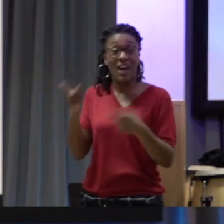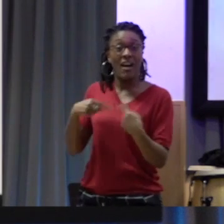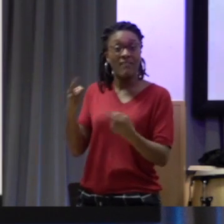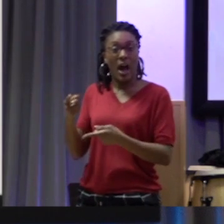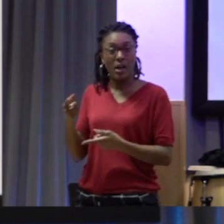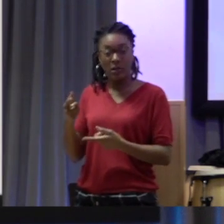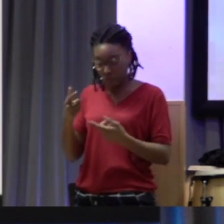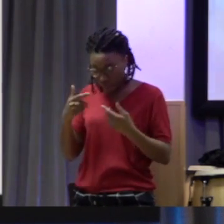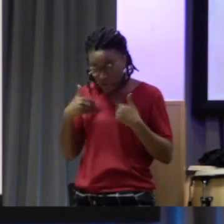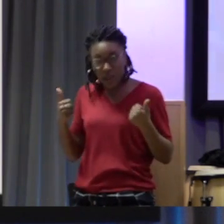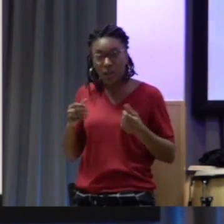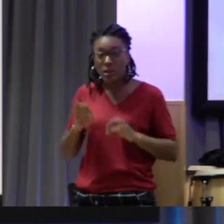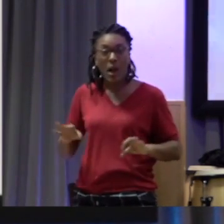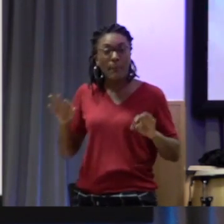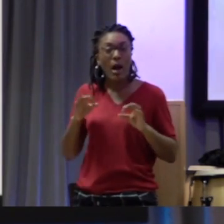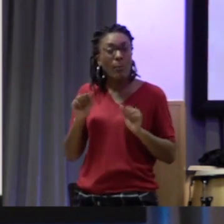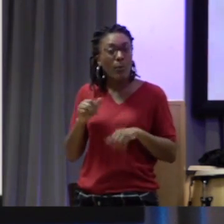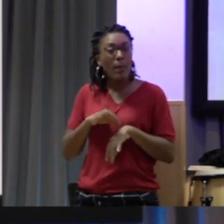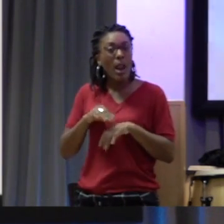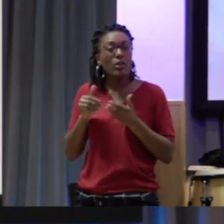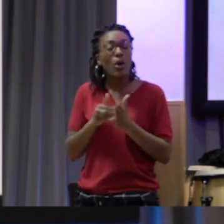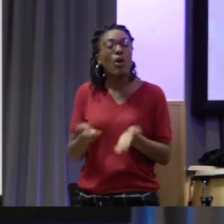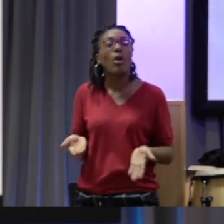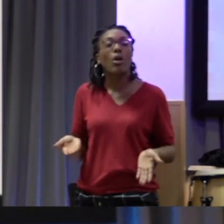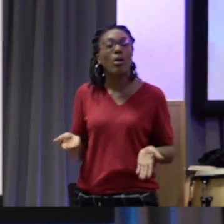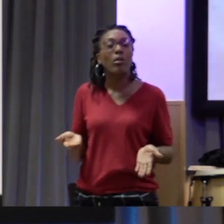Et j'ai fait une remarque vendredi dernier.